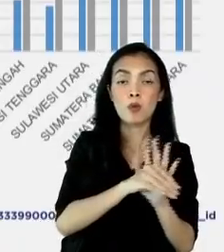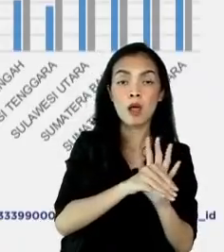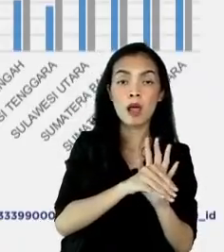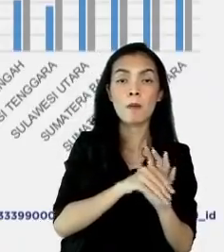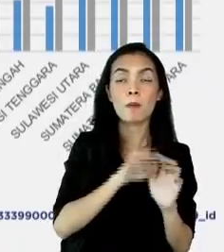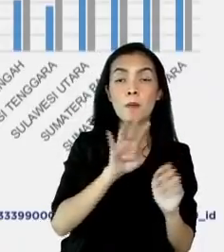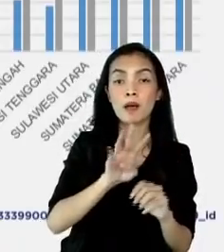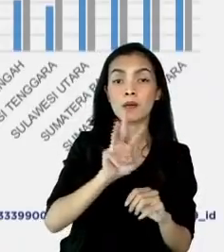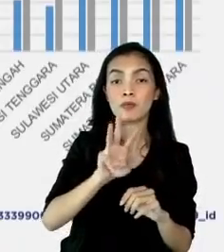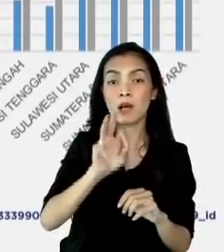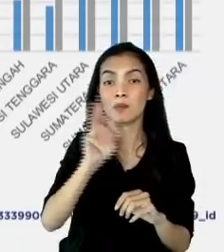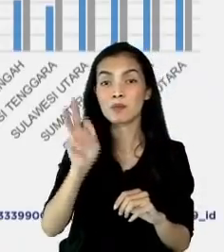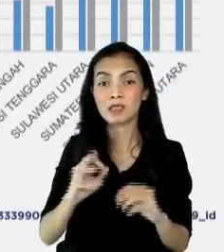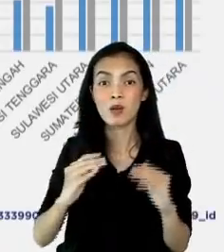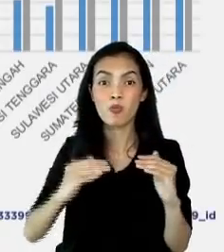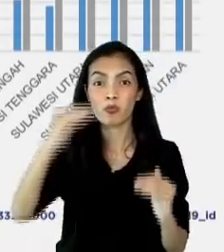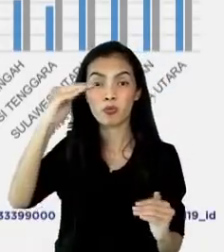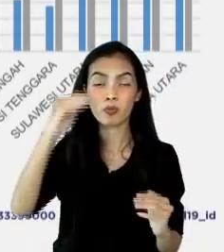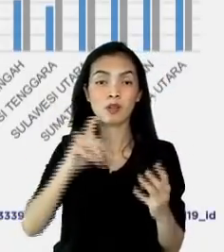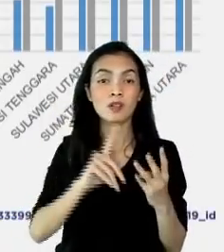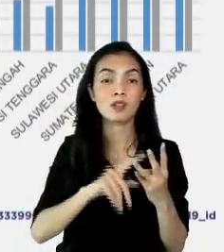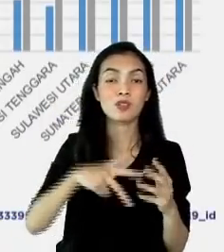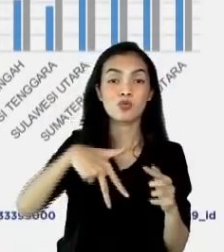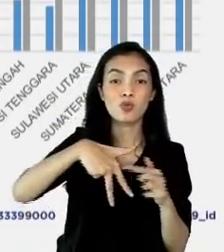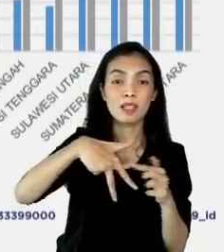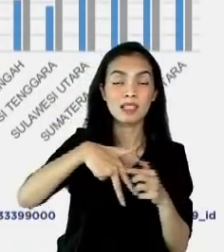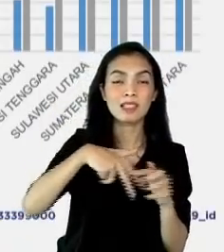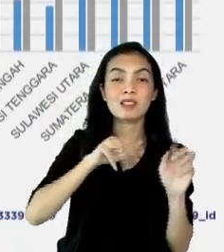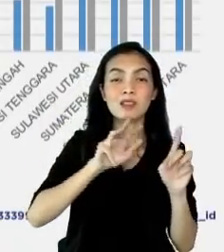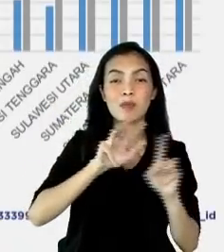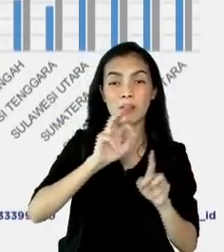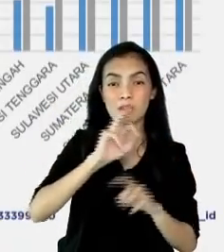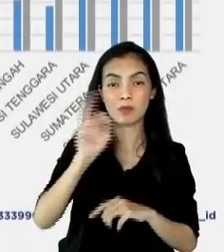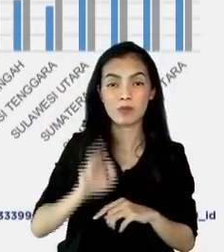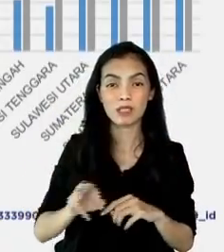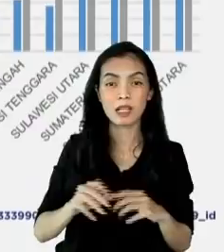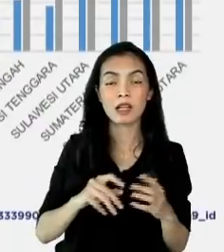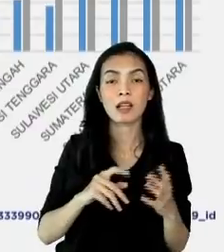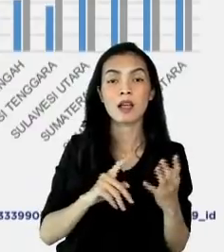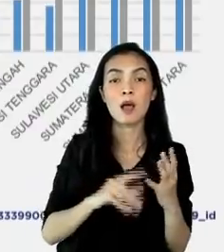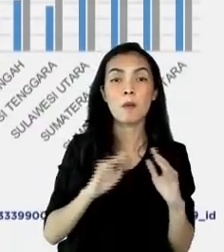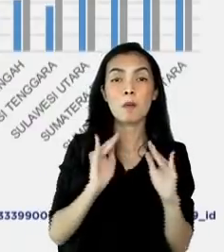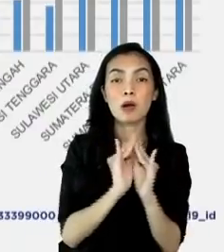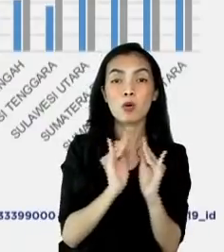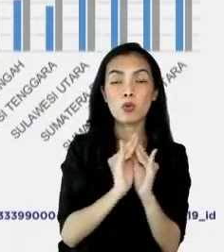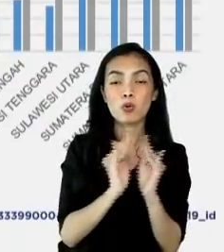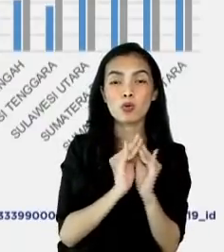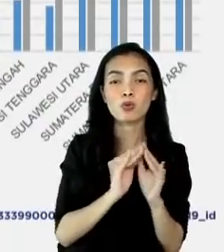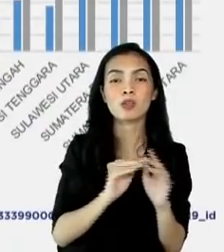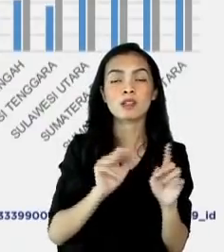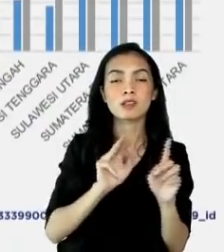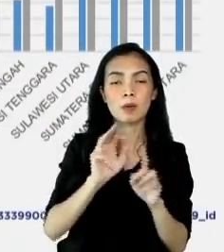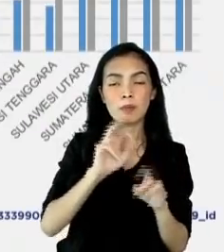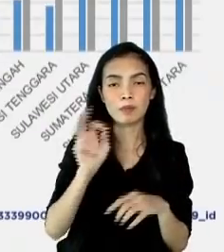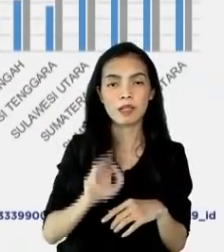43%, Sulawesi Tengah naiknya 19%, Bengkulu naik 15%, 15% dan Sulawesi